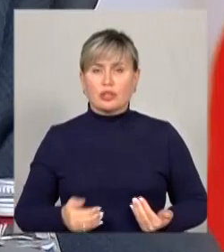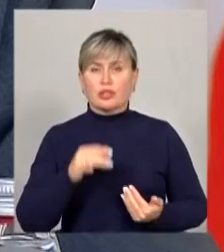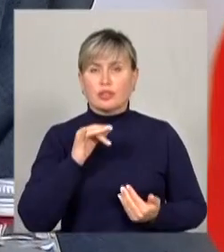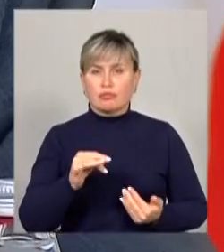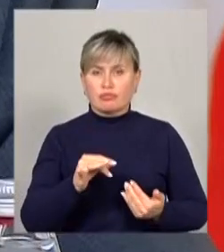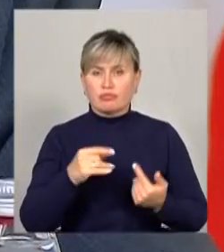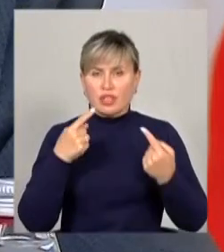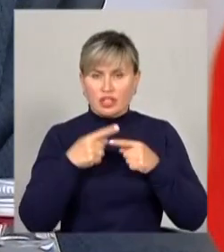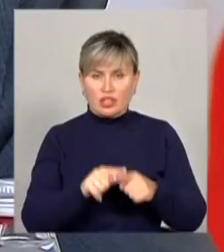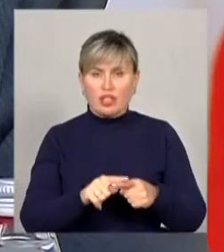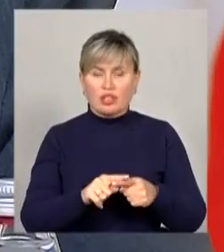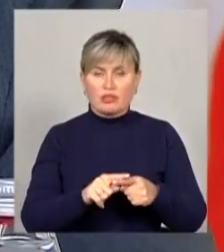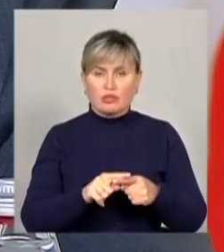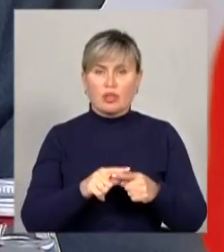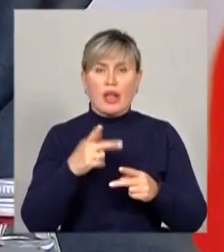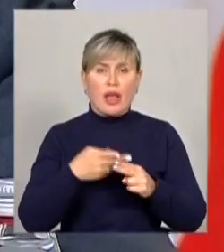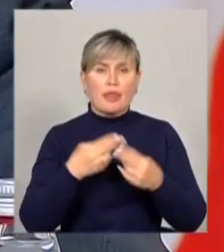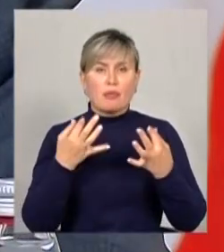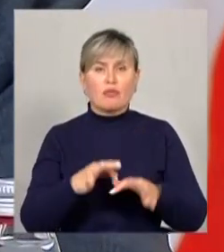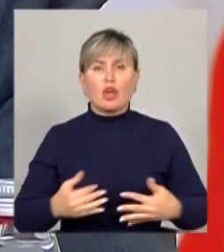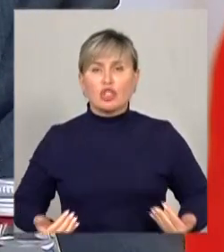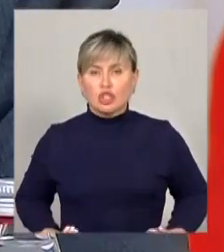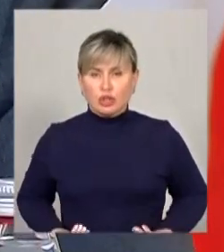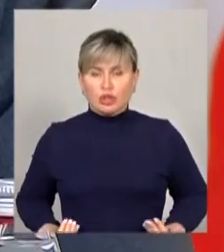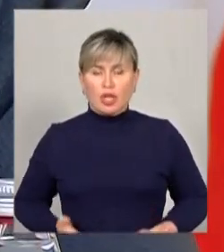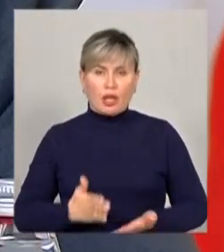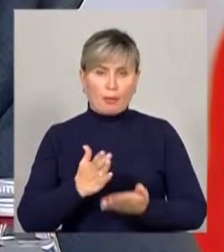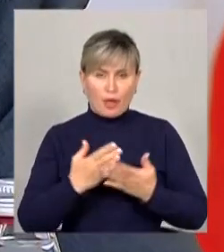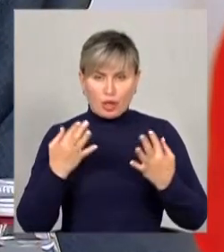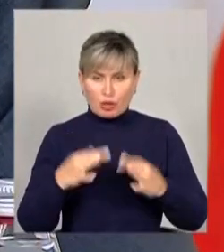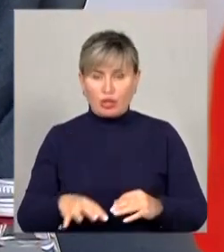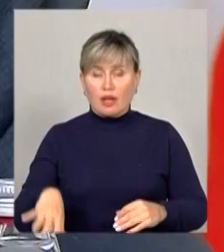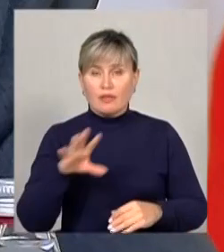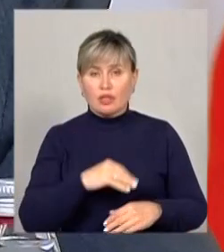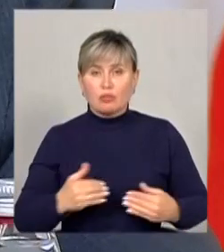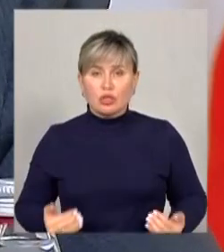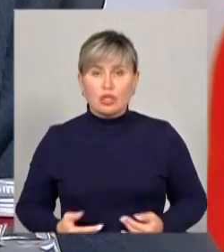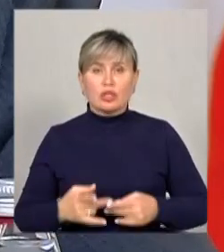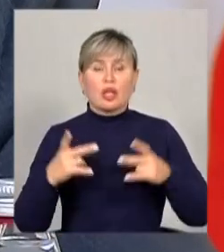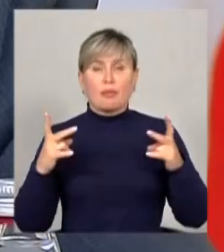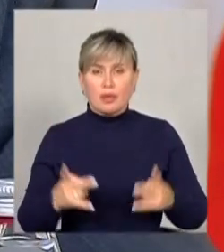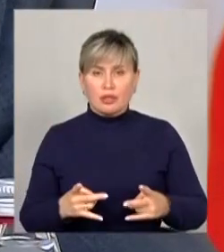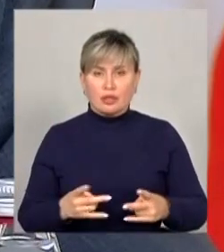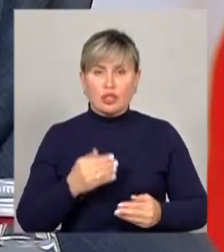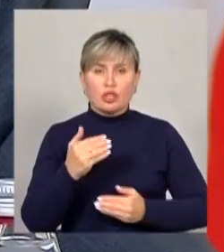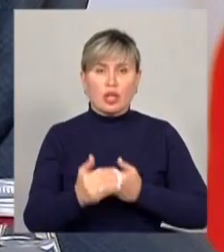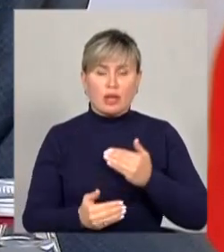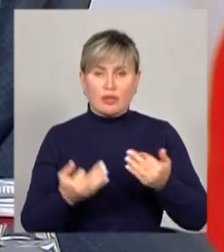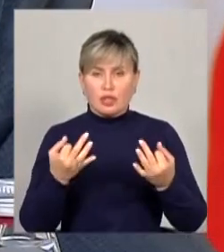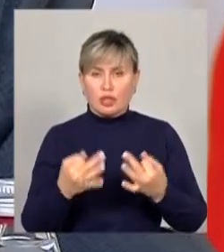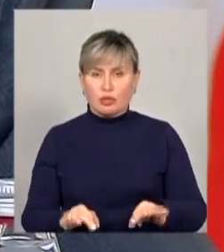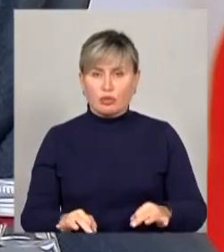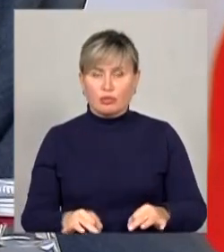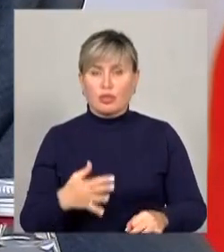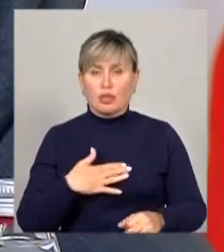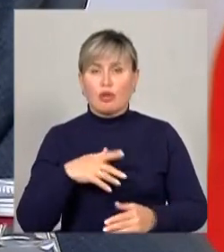инженерной инфраструктурой. Это позволит жителям данных полицентров иметь доступ ко всем жизненно необходимым благам в шаговой доступности.